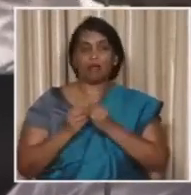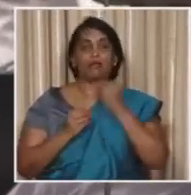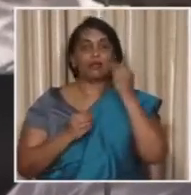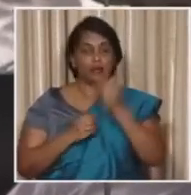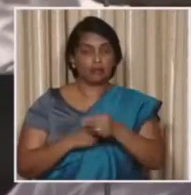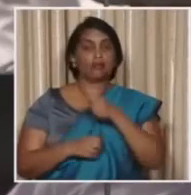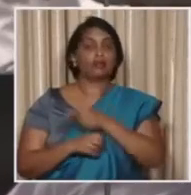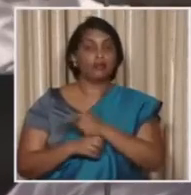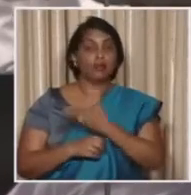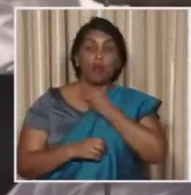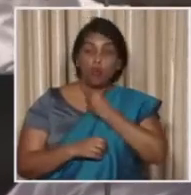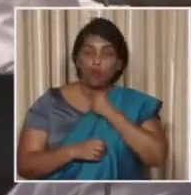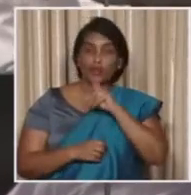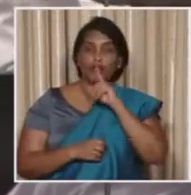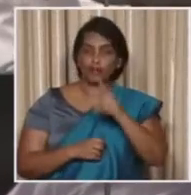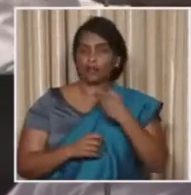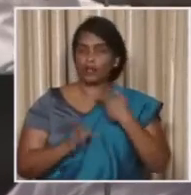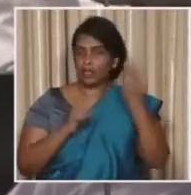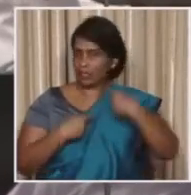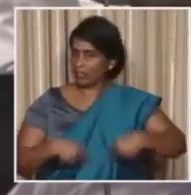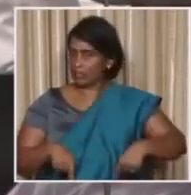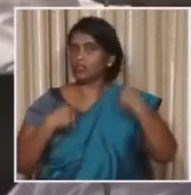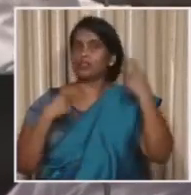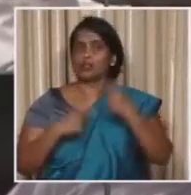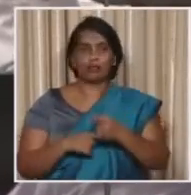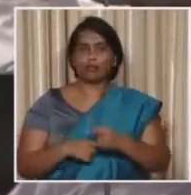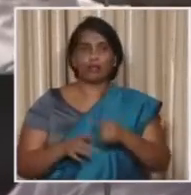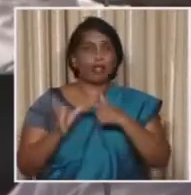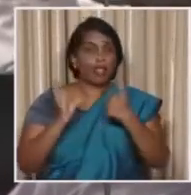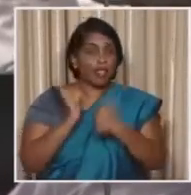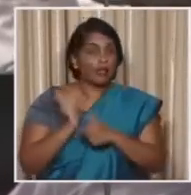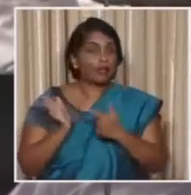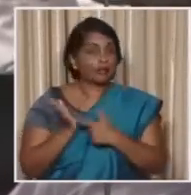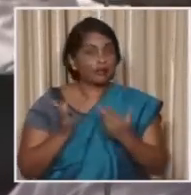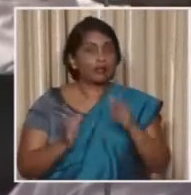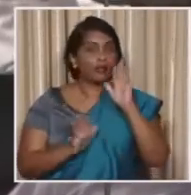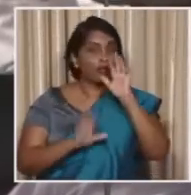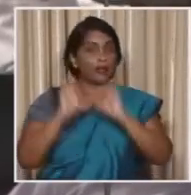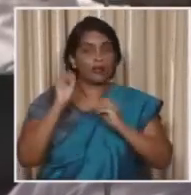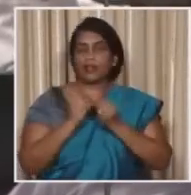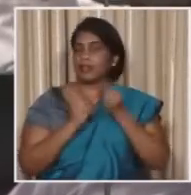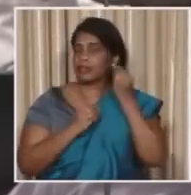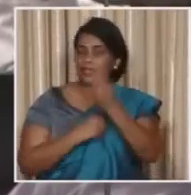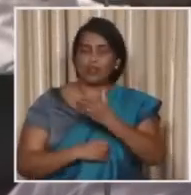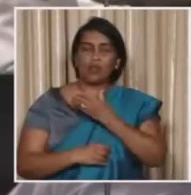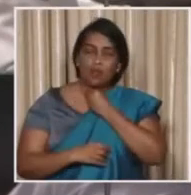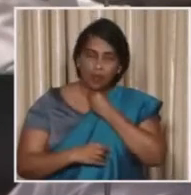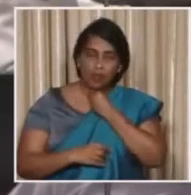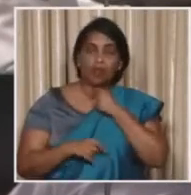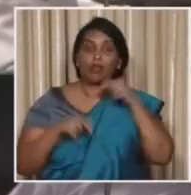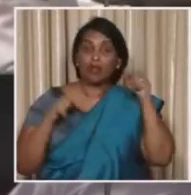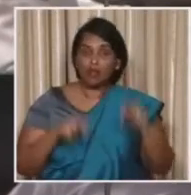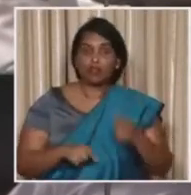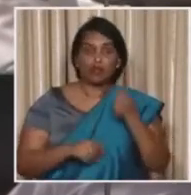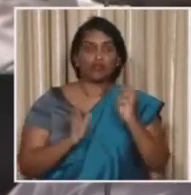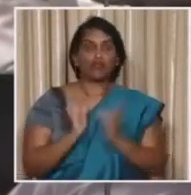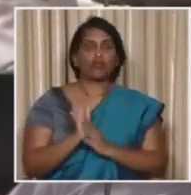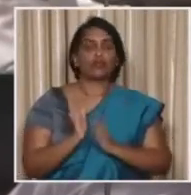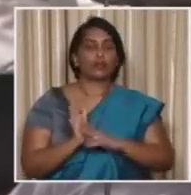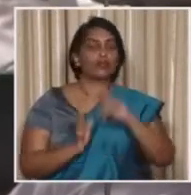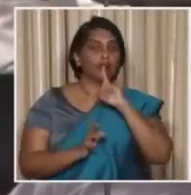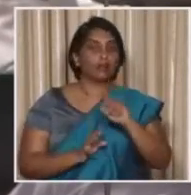ඒක තමයි කියපු බොරුව. අපි එදා තර්ක කරා මේක පණතේ නැත්තම් 109 දෙන්නේ නැහැ, මේක වංචාවක් කියලා. අද මුදල් කමිටුවේදී